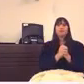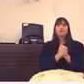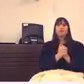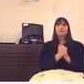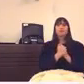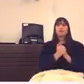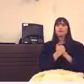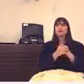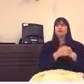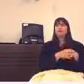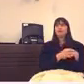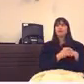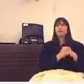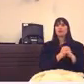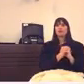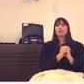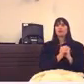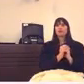עכשיו,